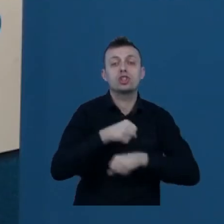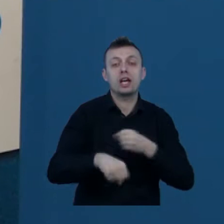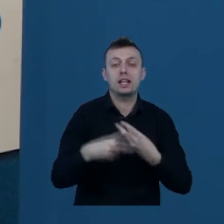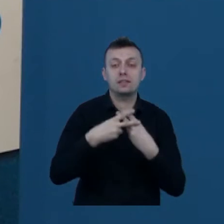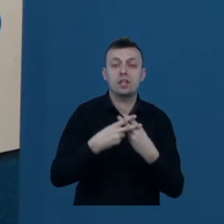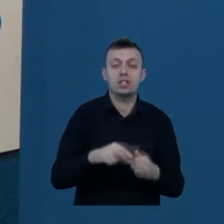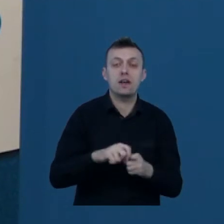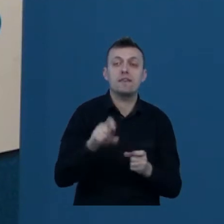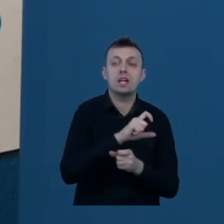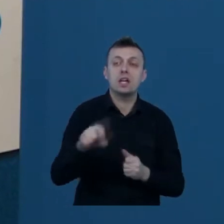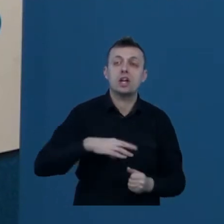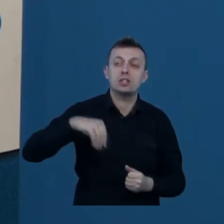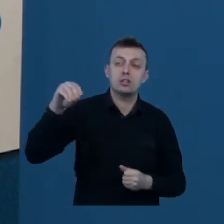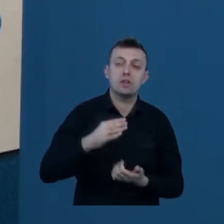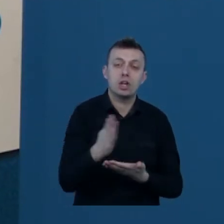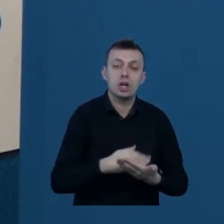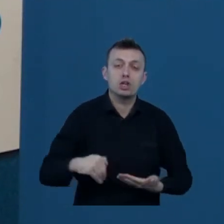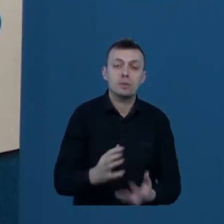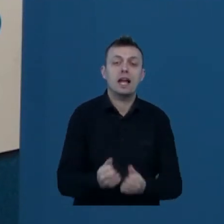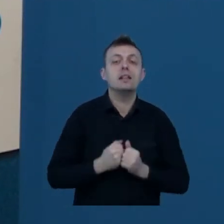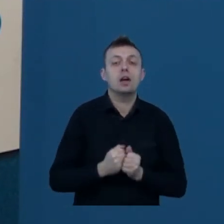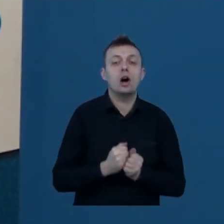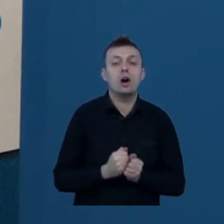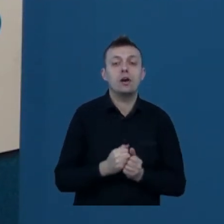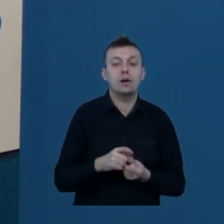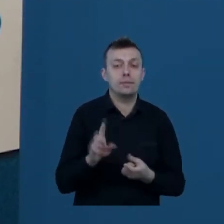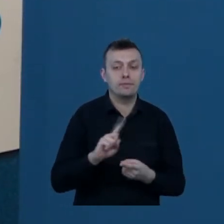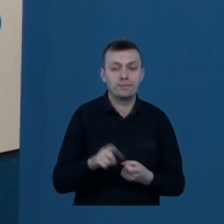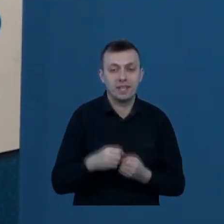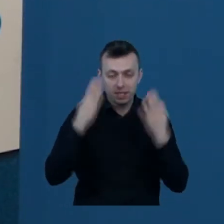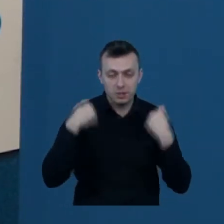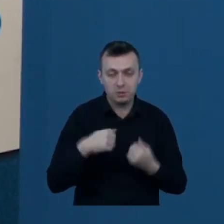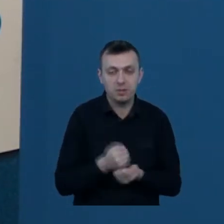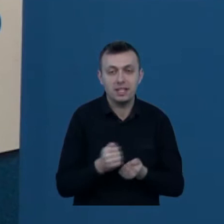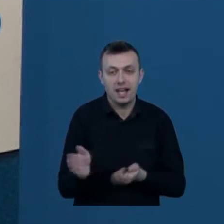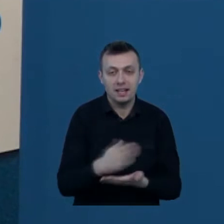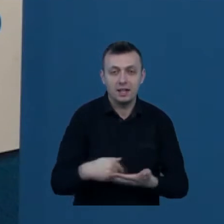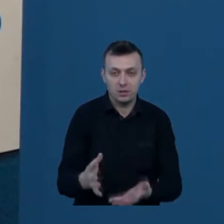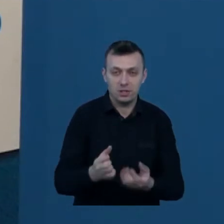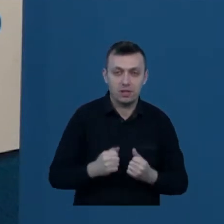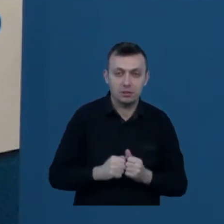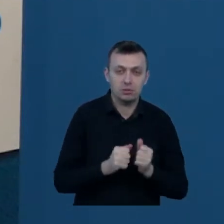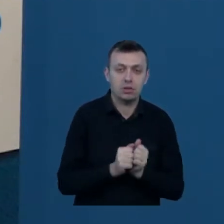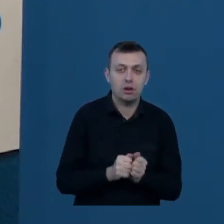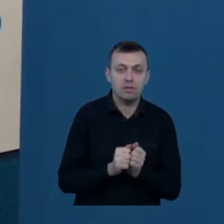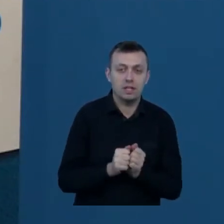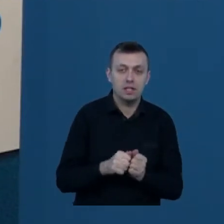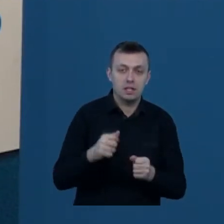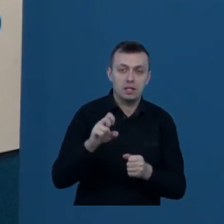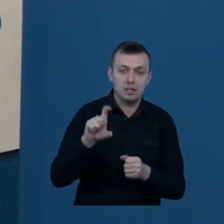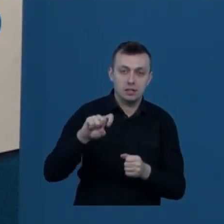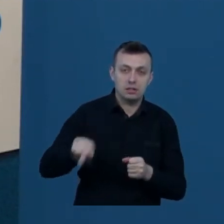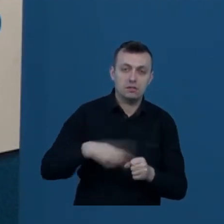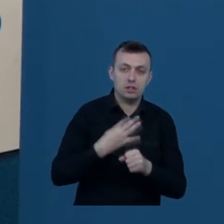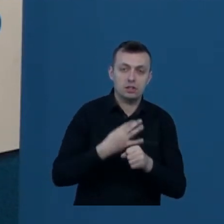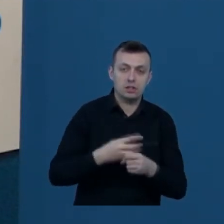W trakcie świąt na szpitalny oddział ratunkowy trafiło ponad 240 osób. Jak mówi rzecznik szpitala Beata Pokojska,